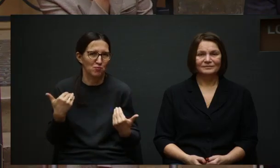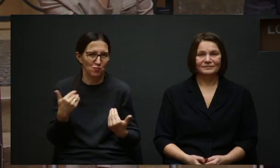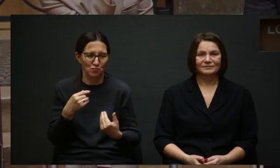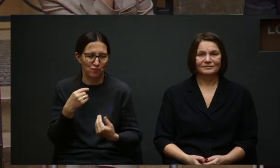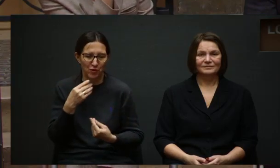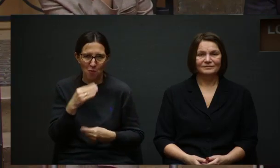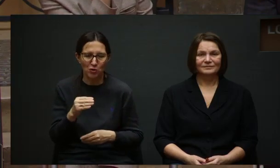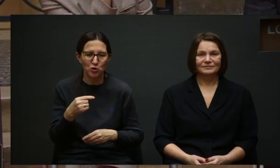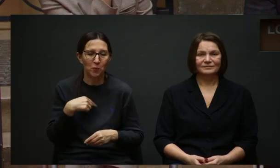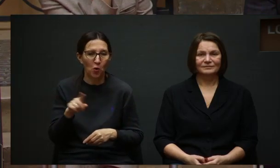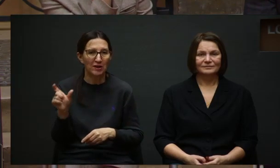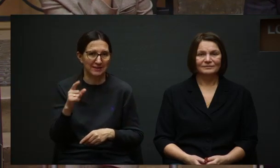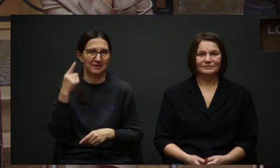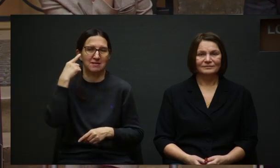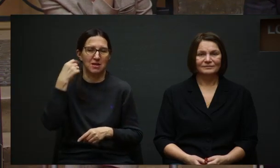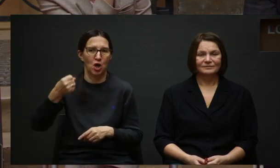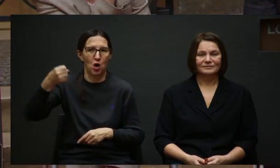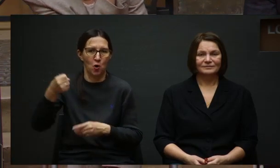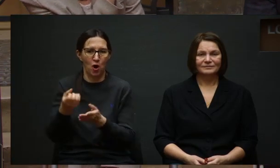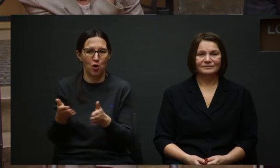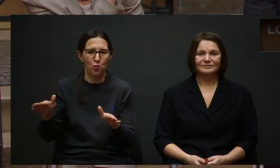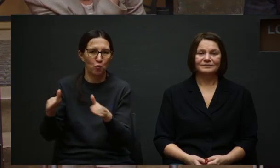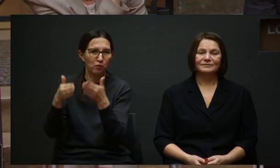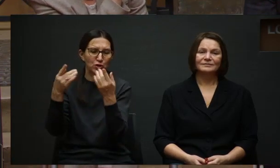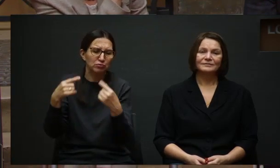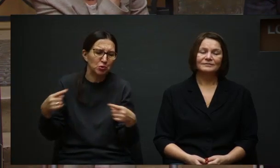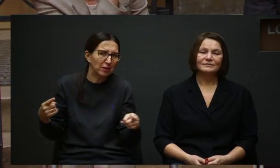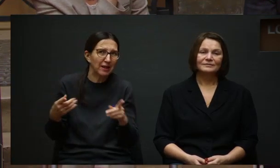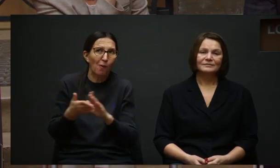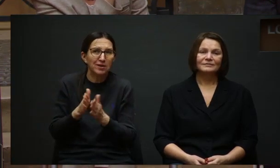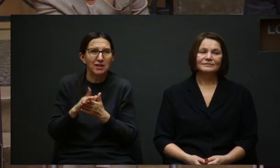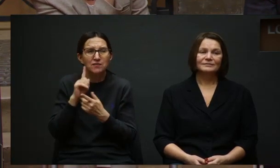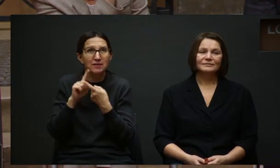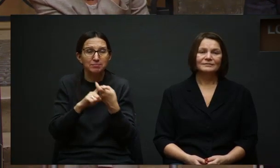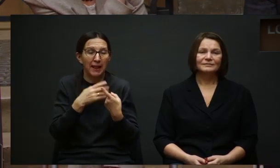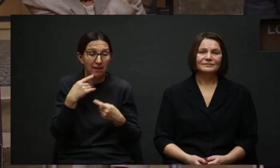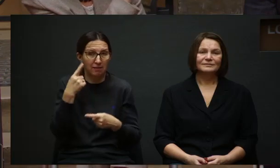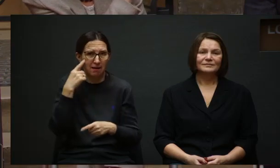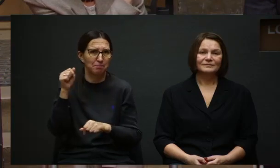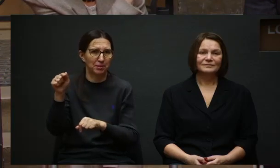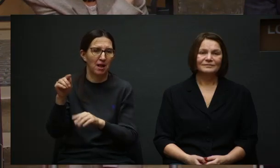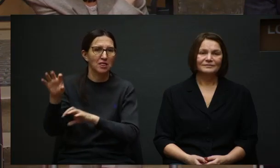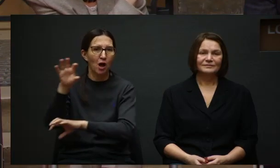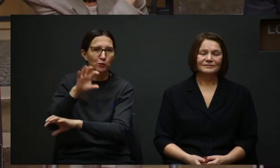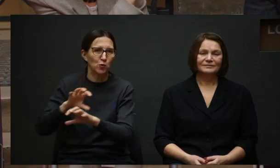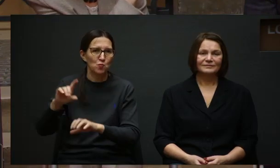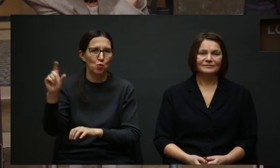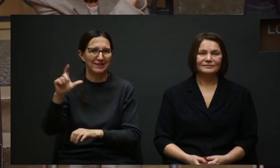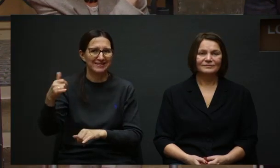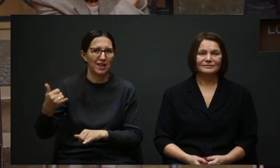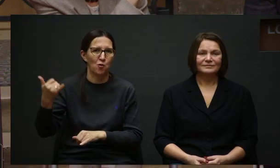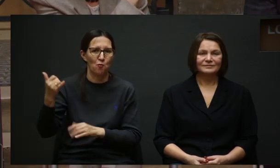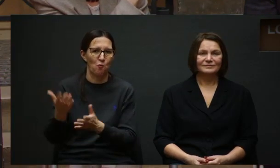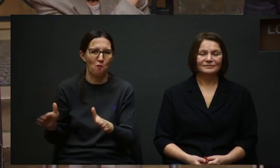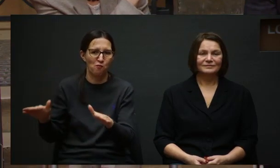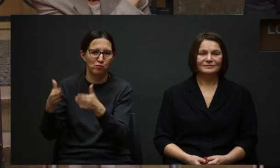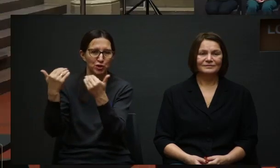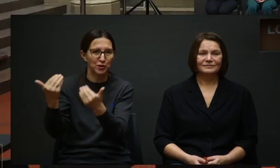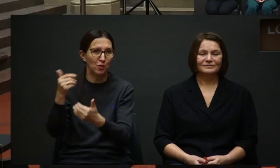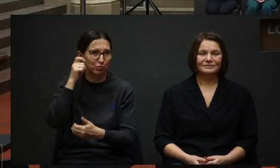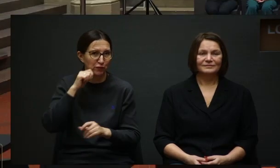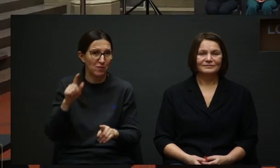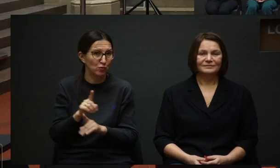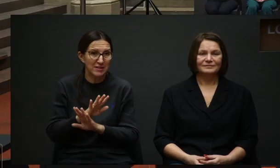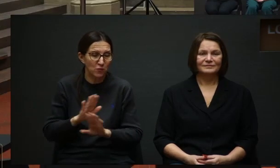синий кувшин почему-то мне вспомнился. Никаких сопутствующих обстоятельств, только этот натюрморт с синим кувшином из Пушкинского музея.